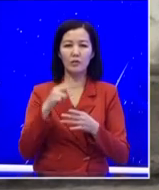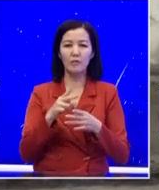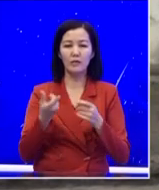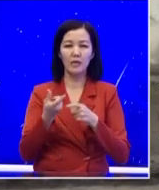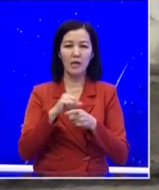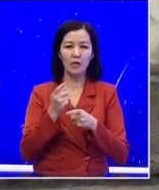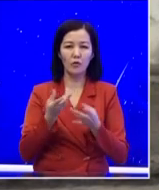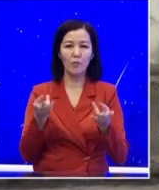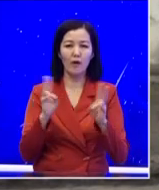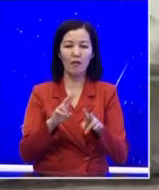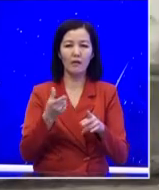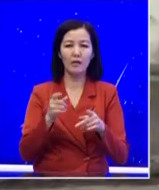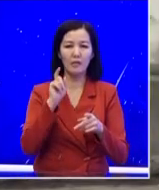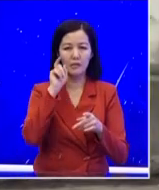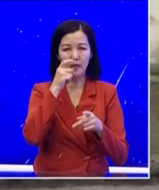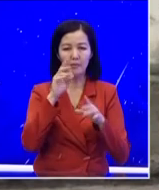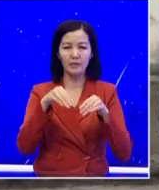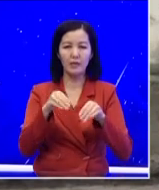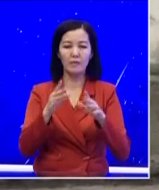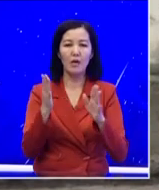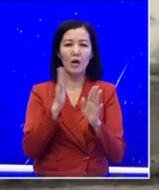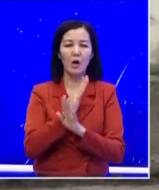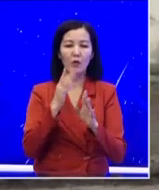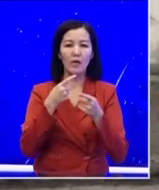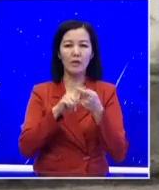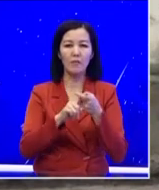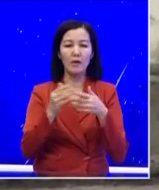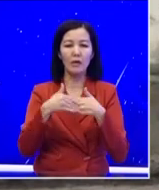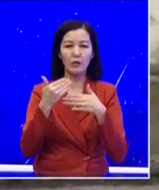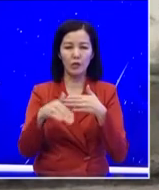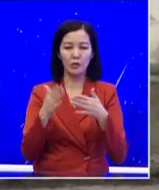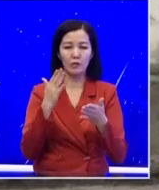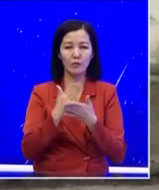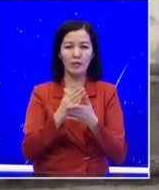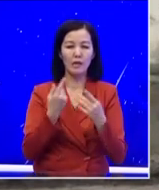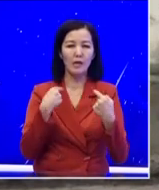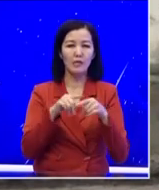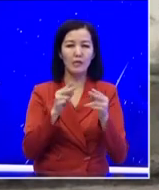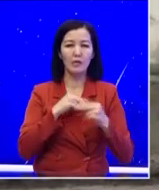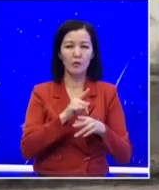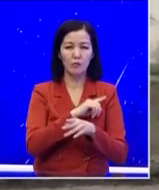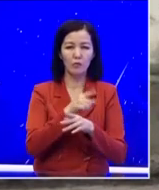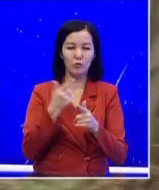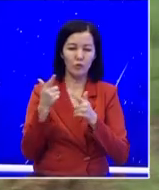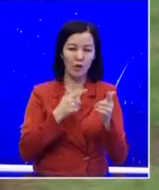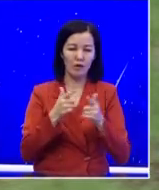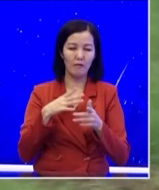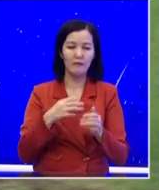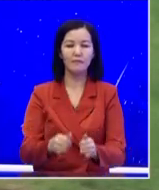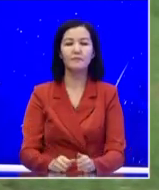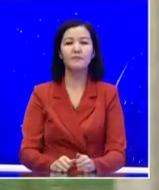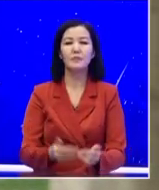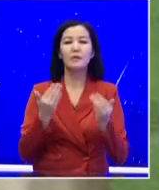картоп, ал қалған гектарына сәбіз егеміз. Ауа райына байланысты жұмыс сәл кешеуілдеп тұр. Техникамен жұмыс күші дайын. Биыл